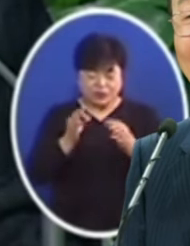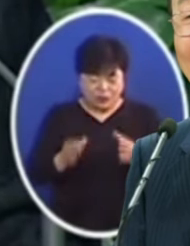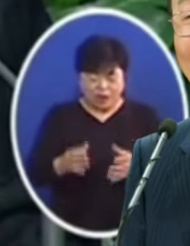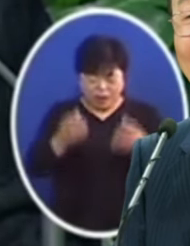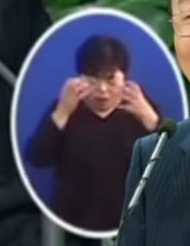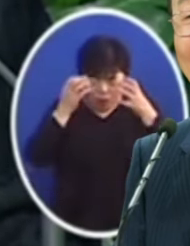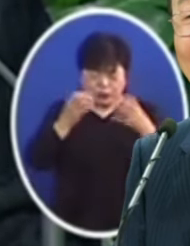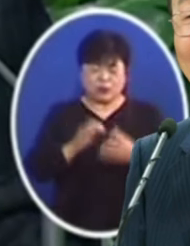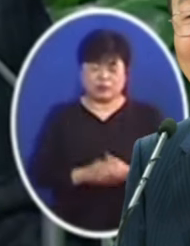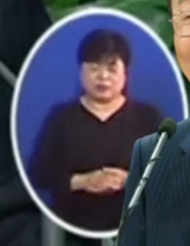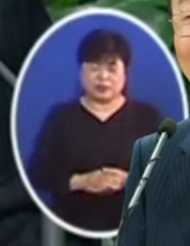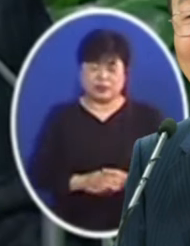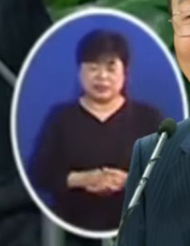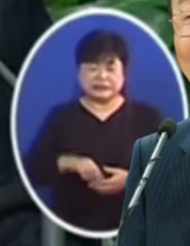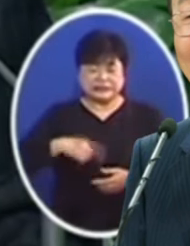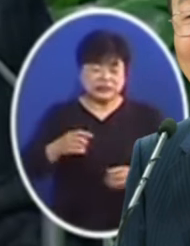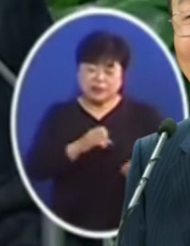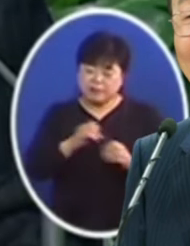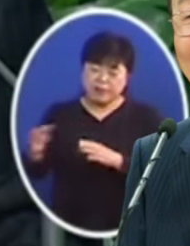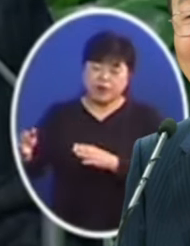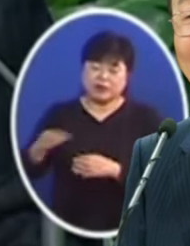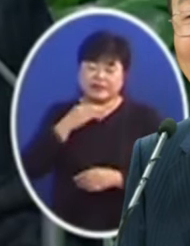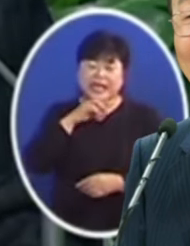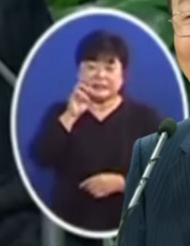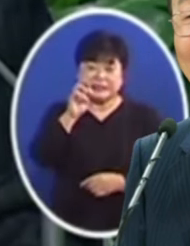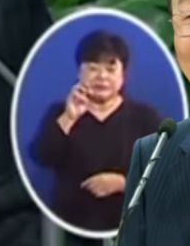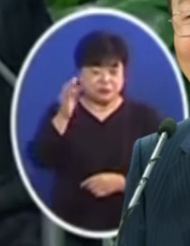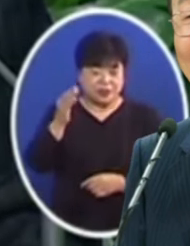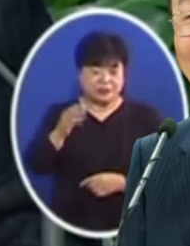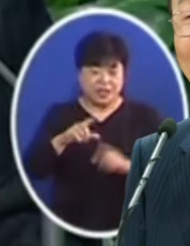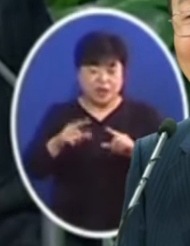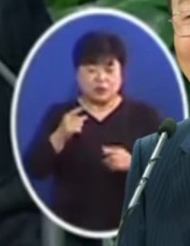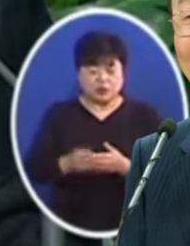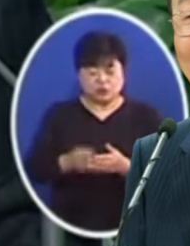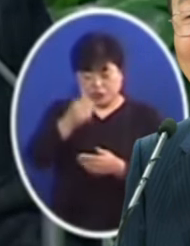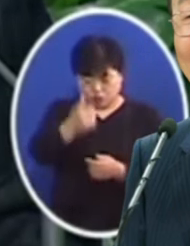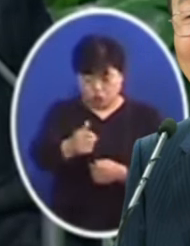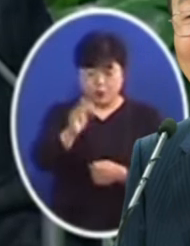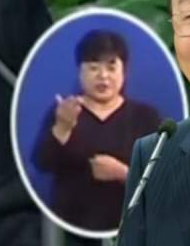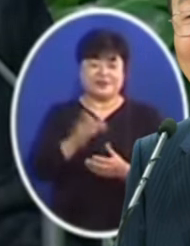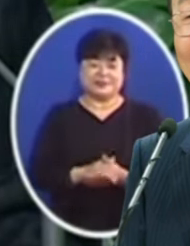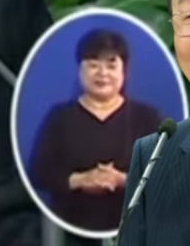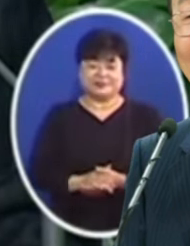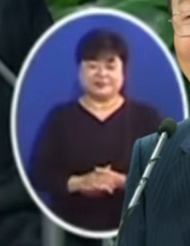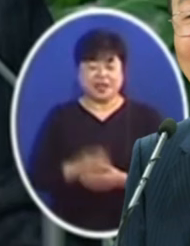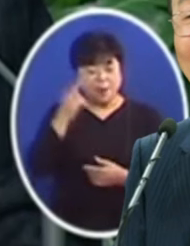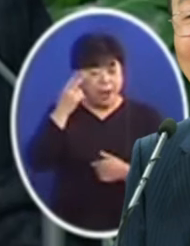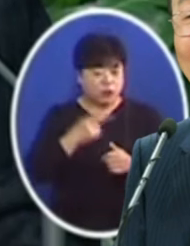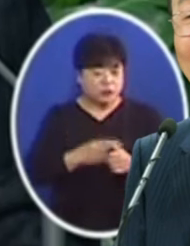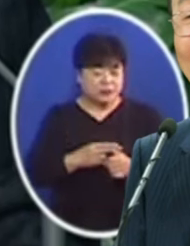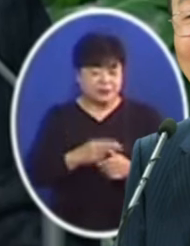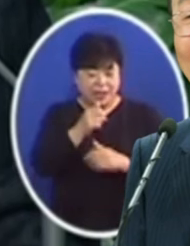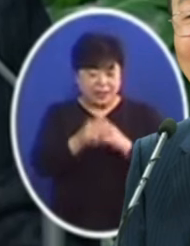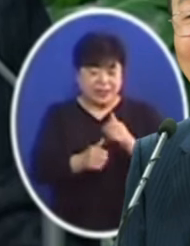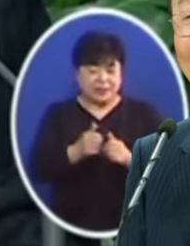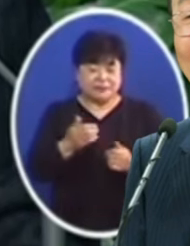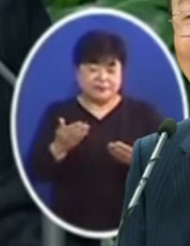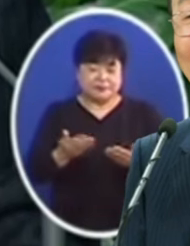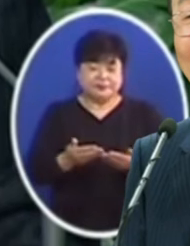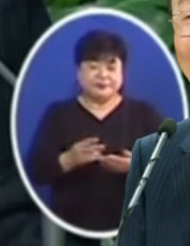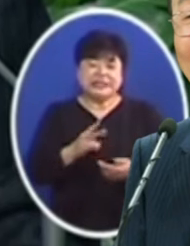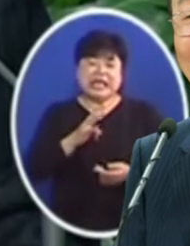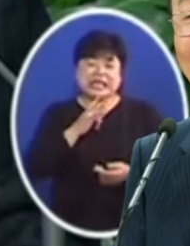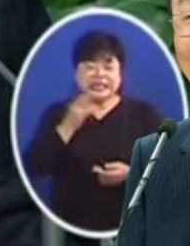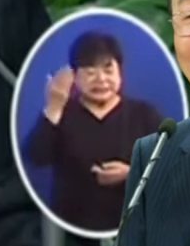통하여 자기를 버리고 난 다음에 서른이 되어서 애굽의 국무총리가 된 것입니다. 바울은 하나님께로 받은